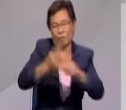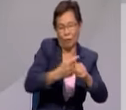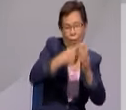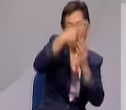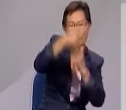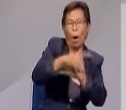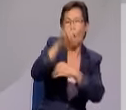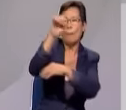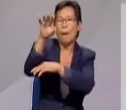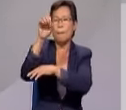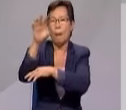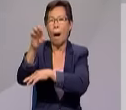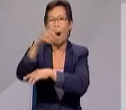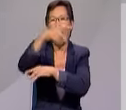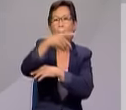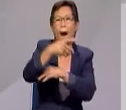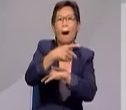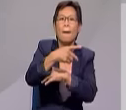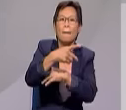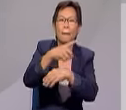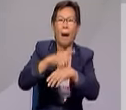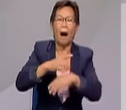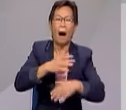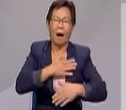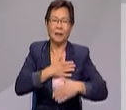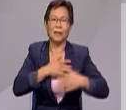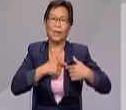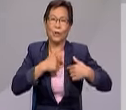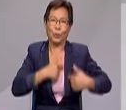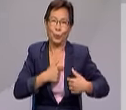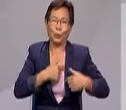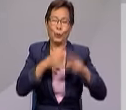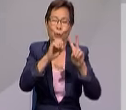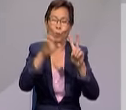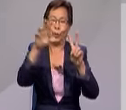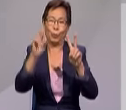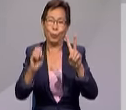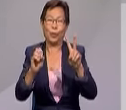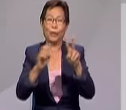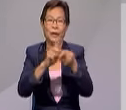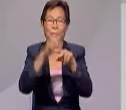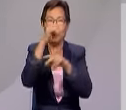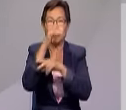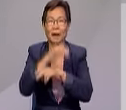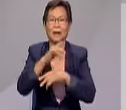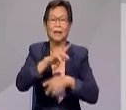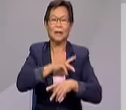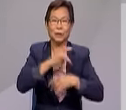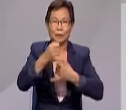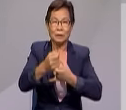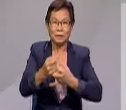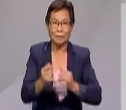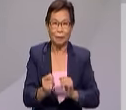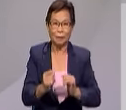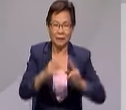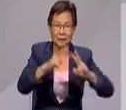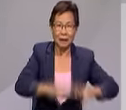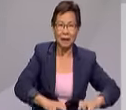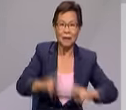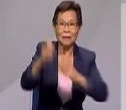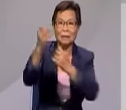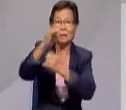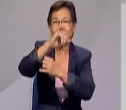program Karnival Paya Rumput di Hatiku 2020 di perkarangan Stadium Hang Jebat Kerubung. Ketua Jabatan Siasatan dan Penguatkuasaan